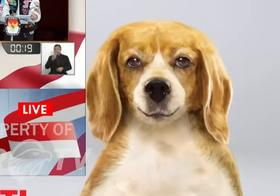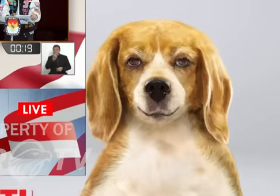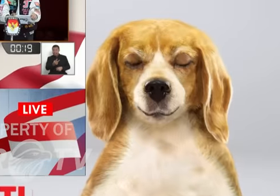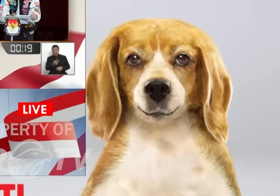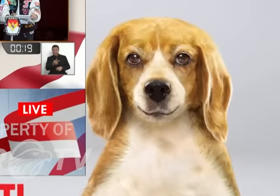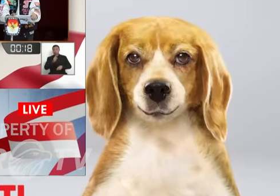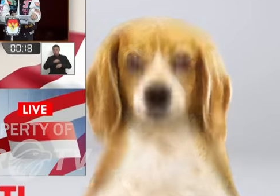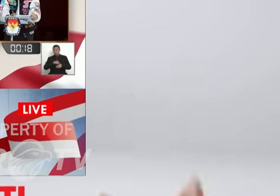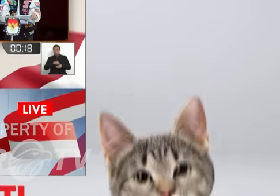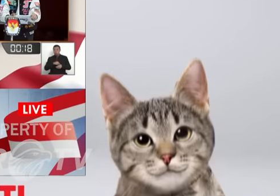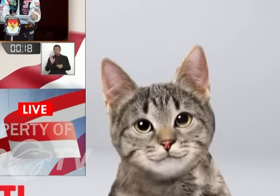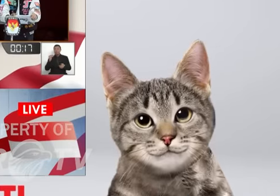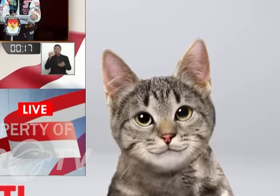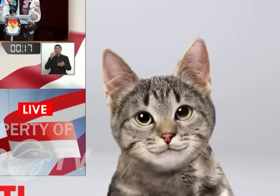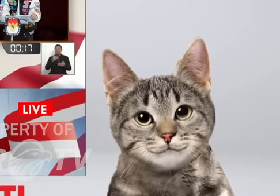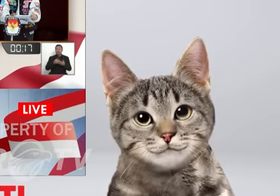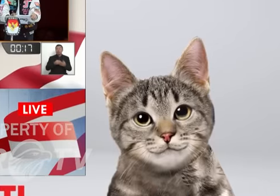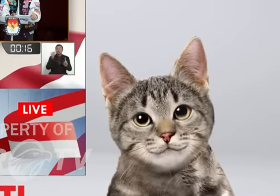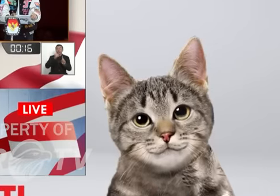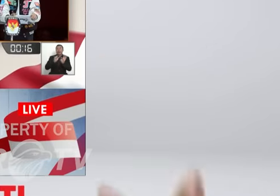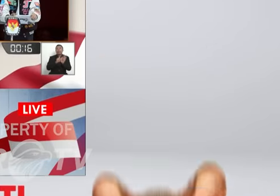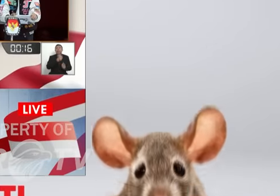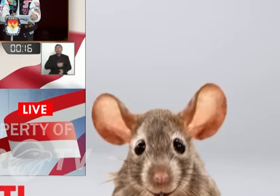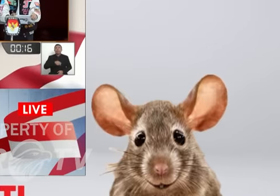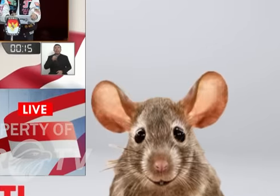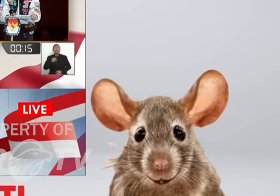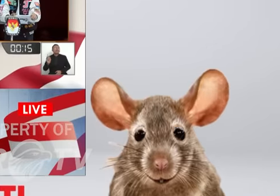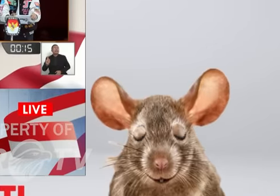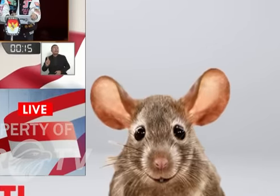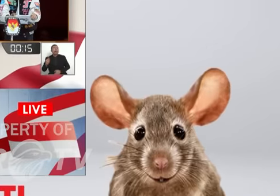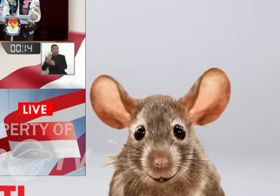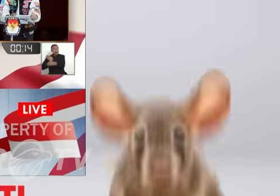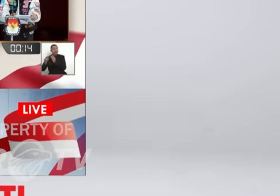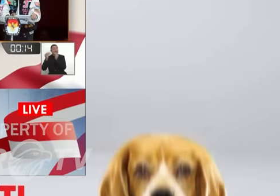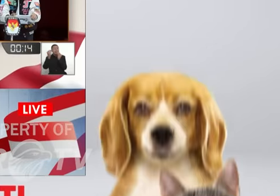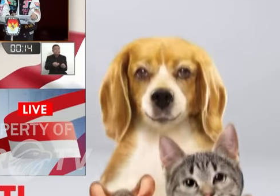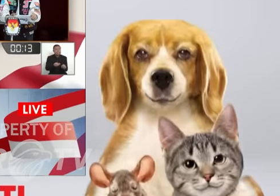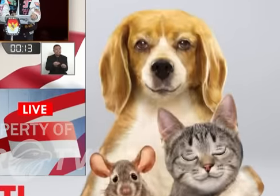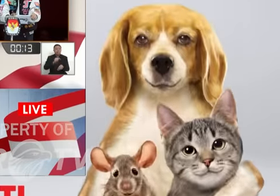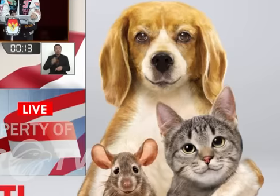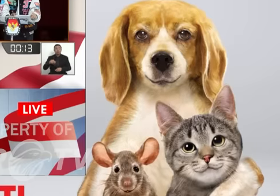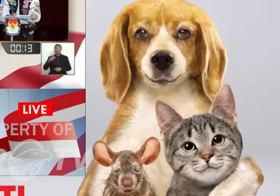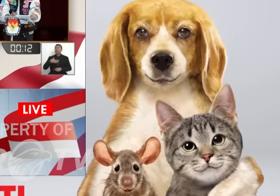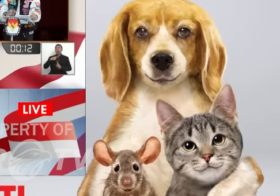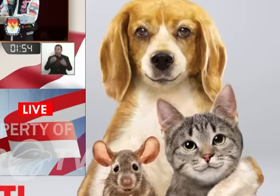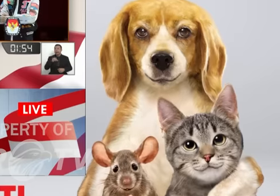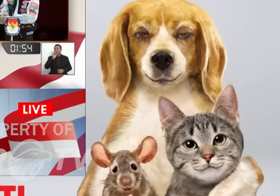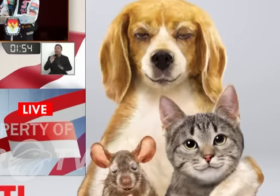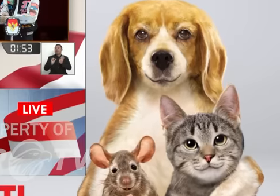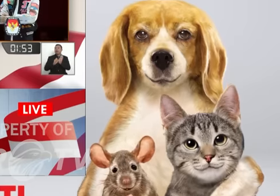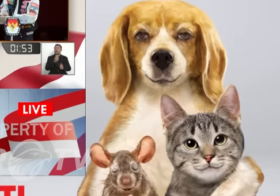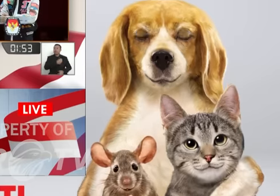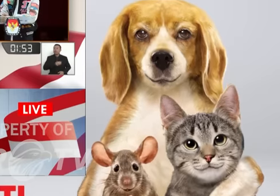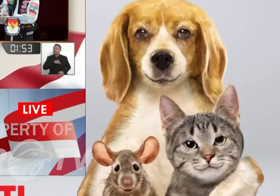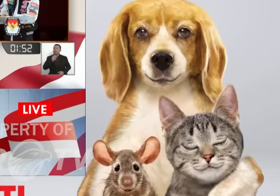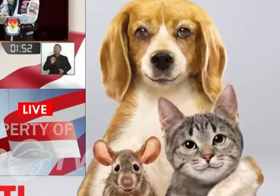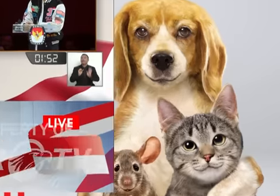keren Bang Daniel Sil sudah menunggu itu Iya sudah menunggu untuk menjawab bangos disebut banyak pamrinya bang Daniel tanggapan Anda Iya eh